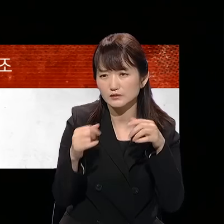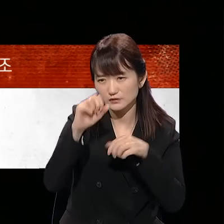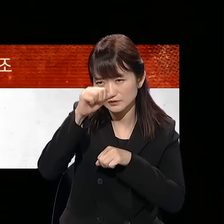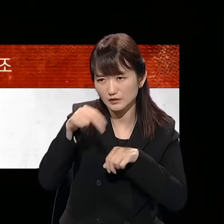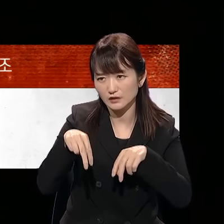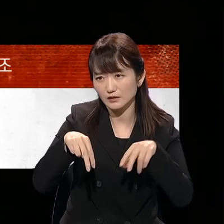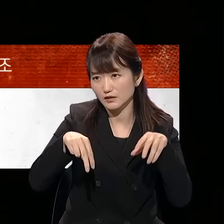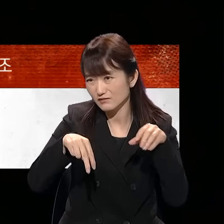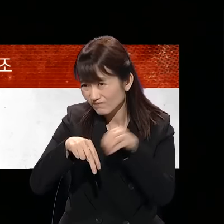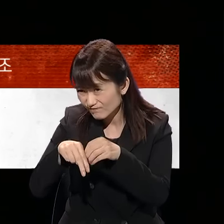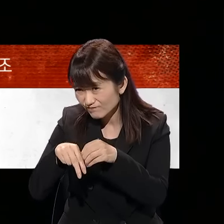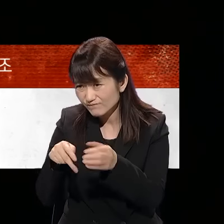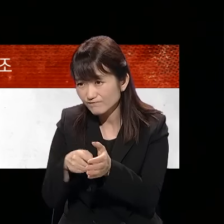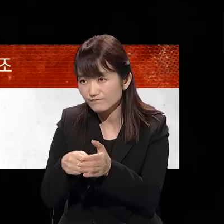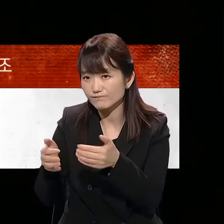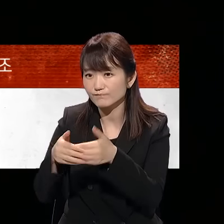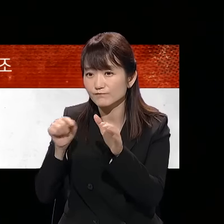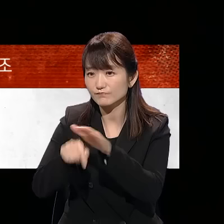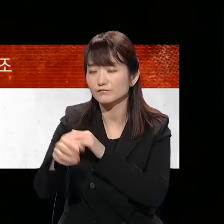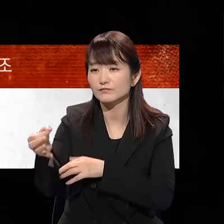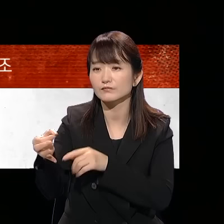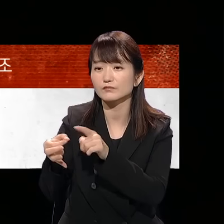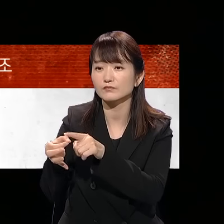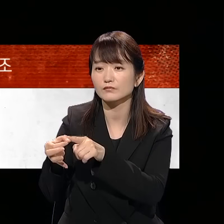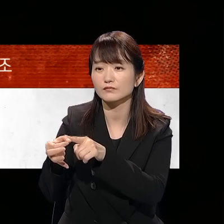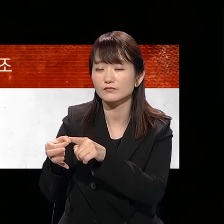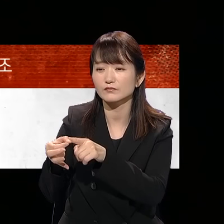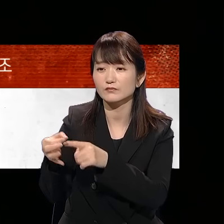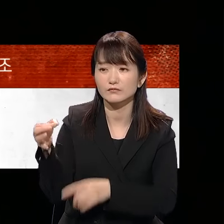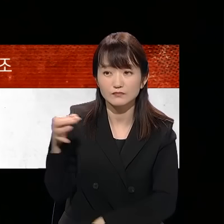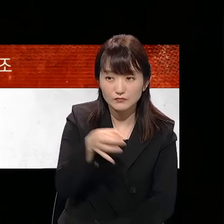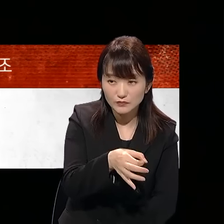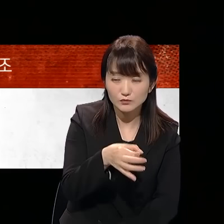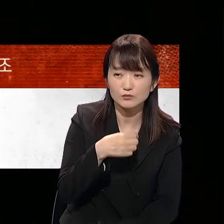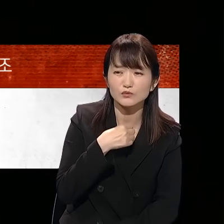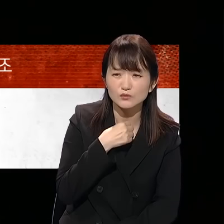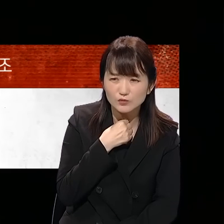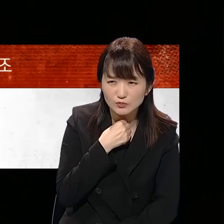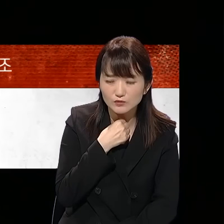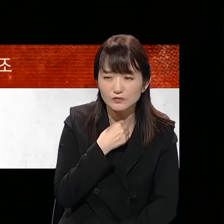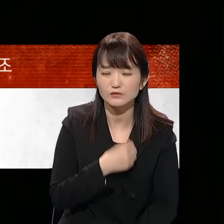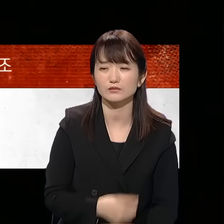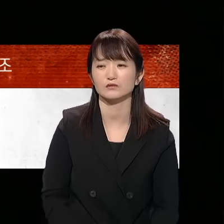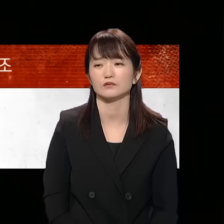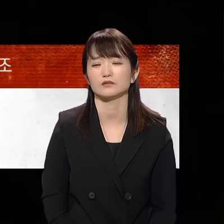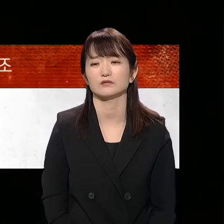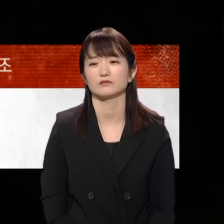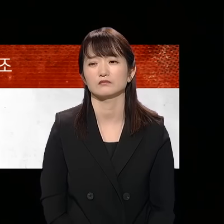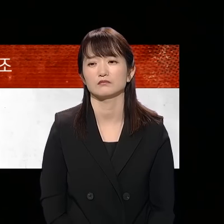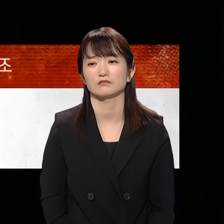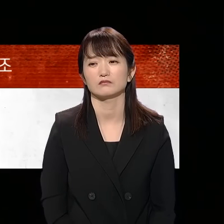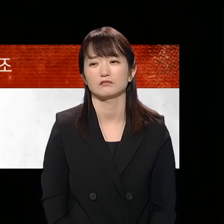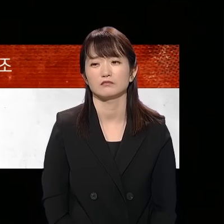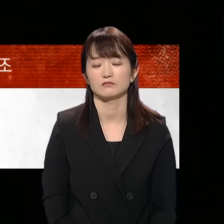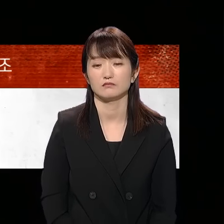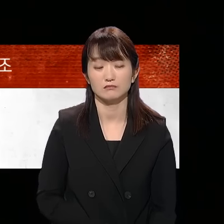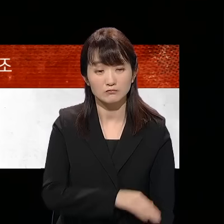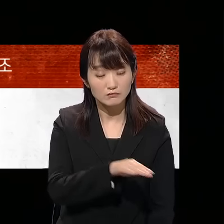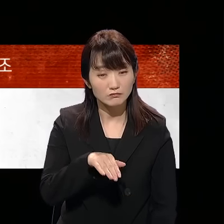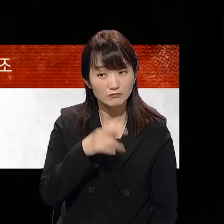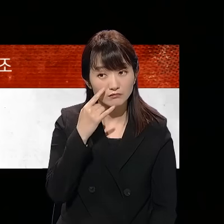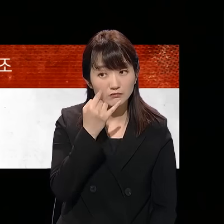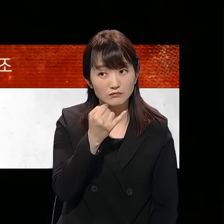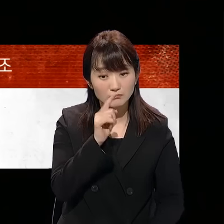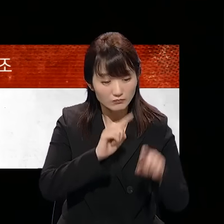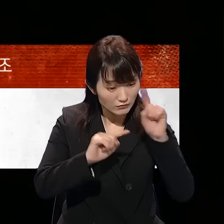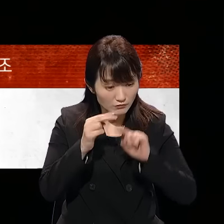응급실을 갔다 그이 응급실 비용을 보호자께서 좀 부담해 주셨으면 좋겠다 이러고 말씀을 하시더라고요 그 내가 어 그러면 저희 어머니는